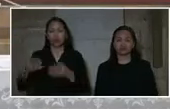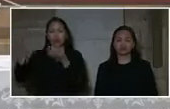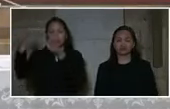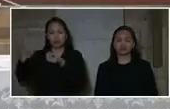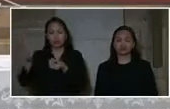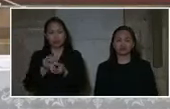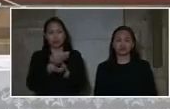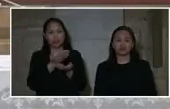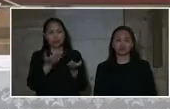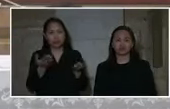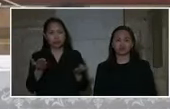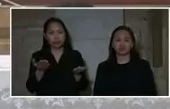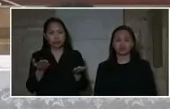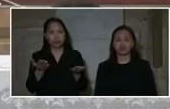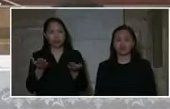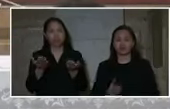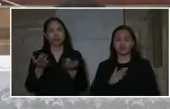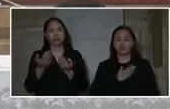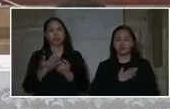ihahandog para sa inyo.